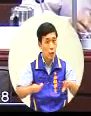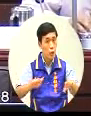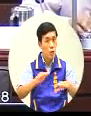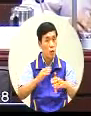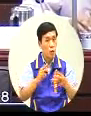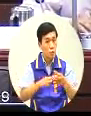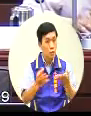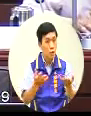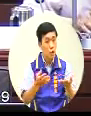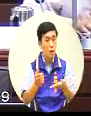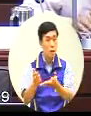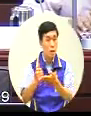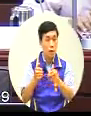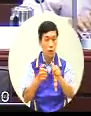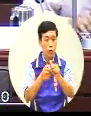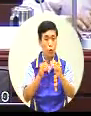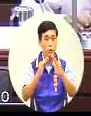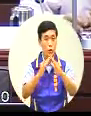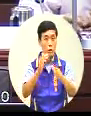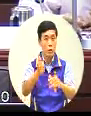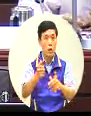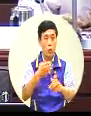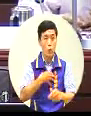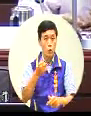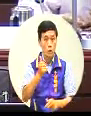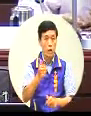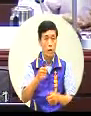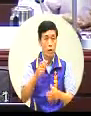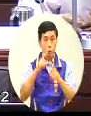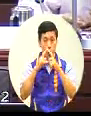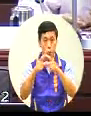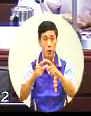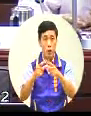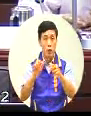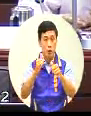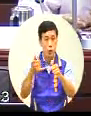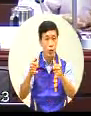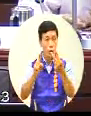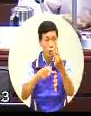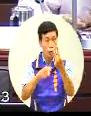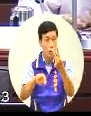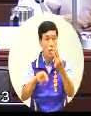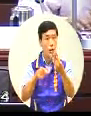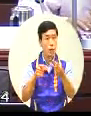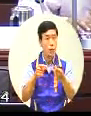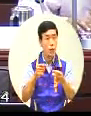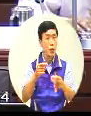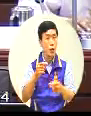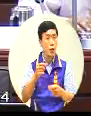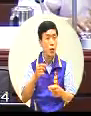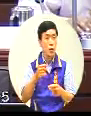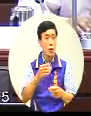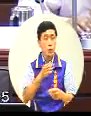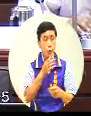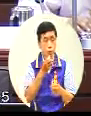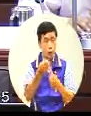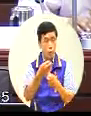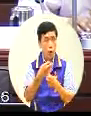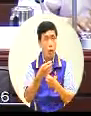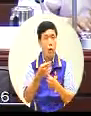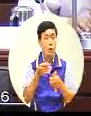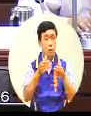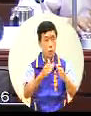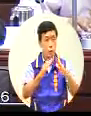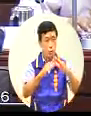两位答复。我是说两位议员的声音，我们也知道大家也是要跳违建，我们所